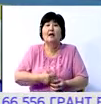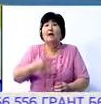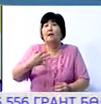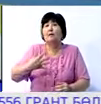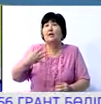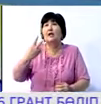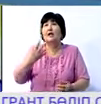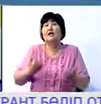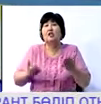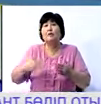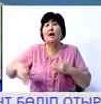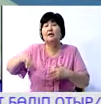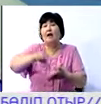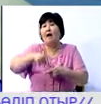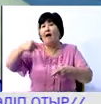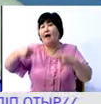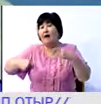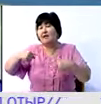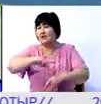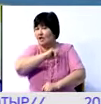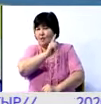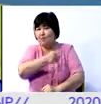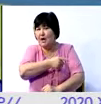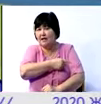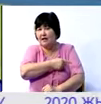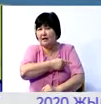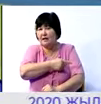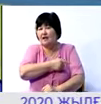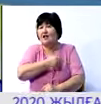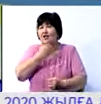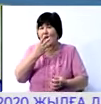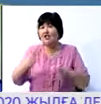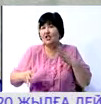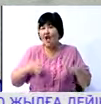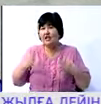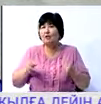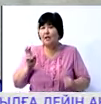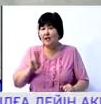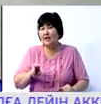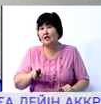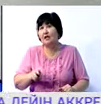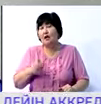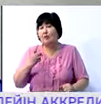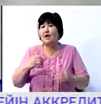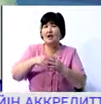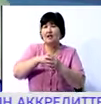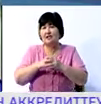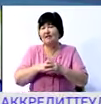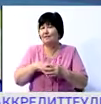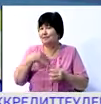жатырмын қазір. Қарсыластарым мықты, жақсы дайындықпен келген. Бір сұхбат өте тартыс